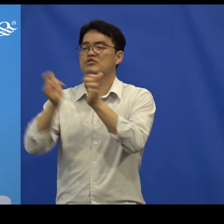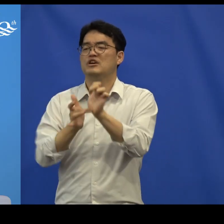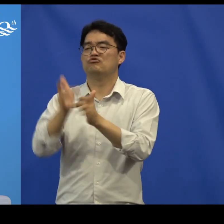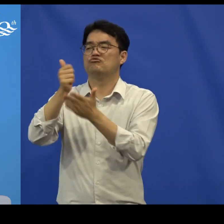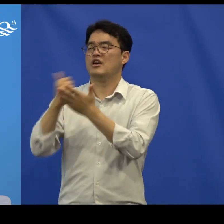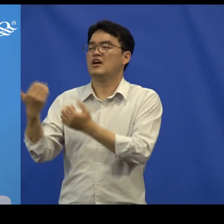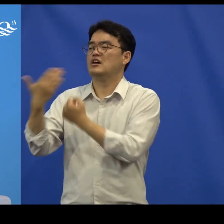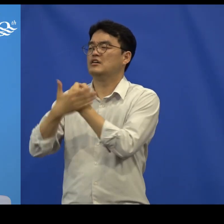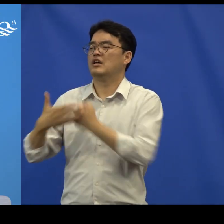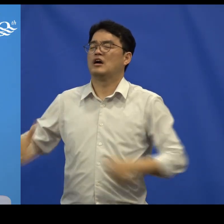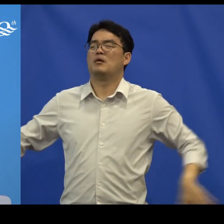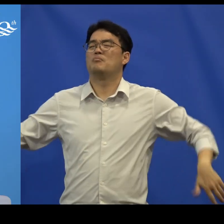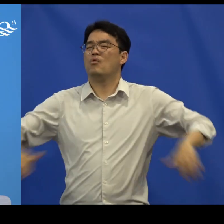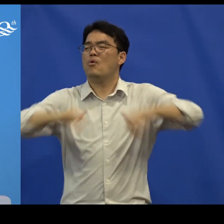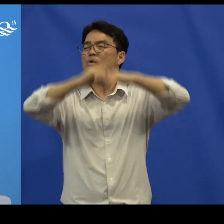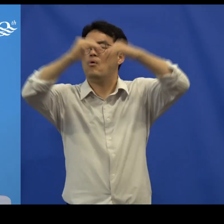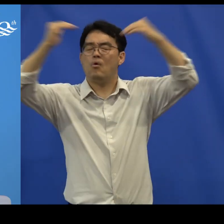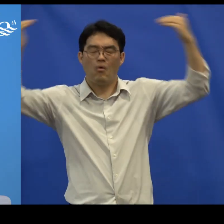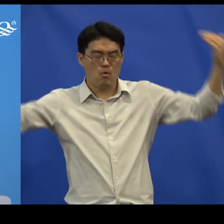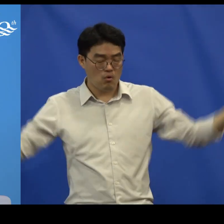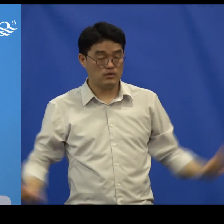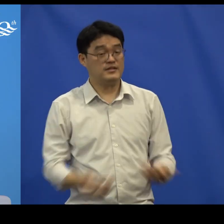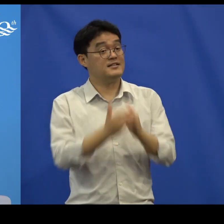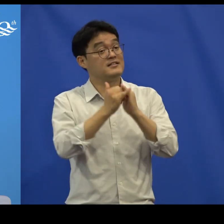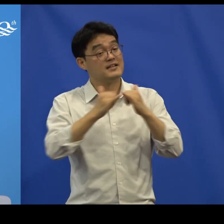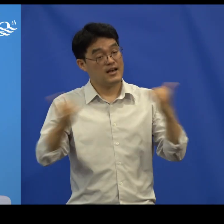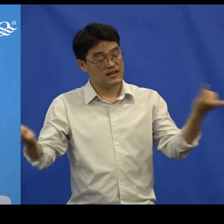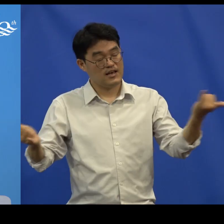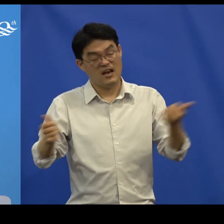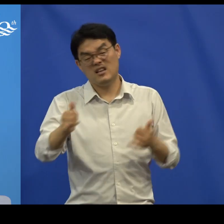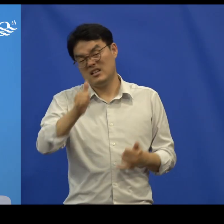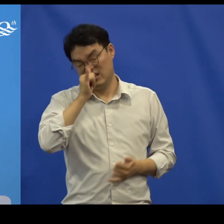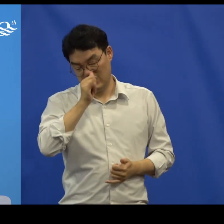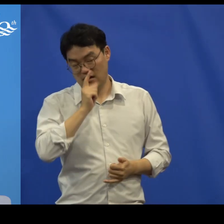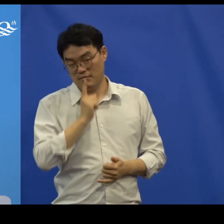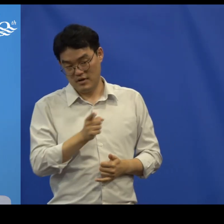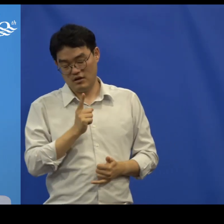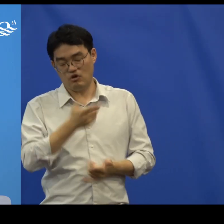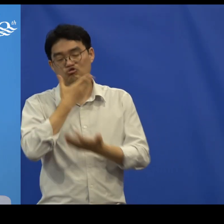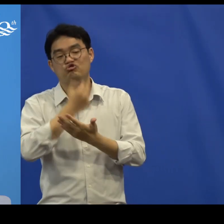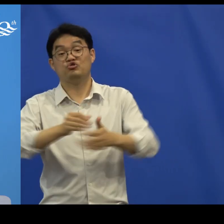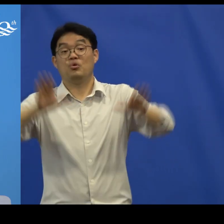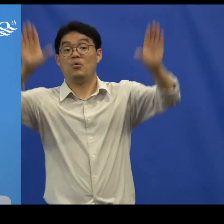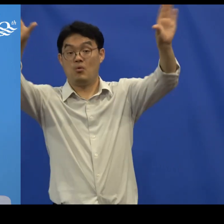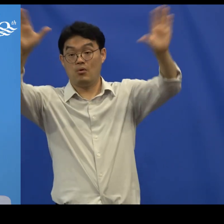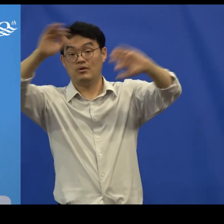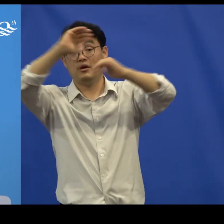마지막 구절에 은혜가 나와요. 은혜, 그죠? 주 예수의 은혜가 모든 자에게 있을지어다.